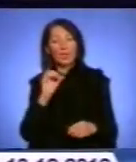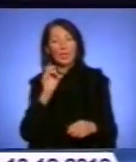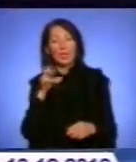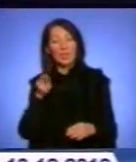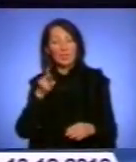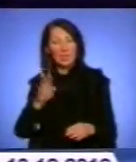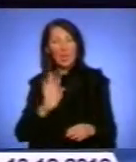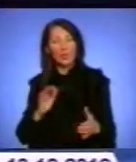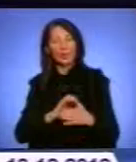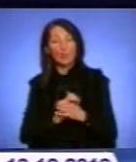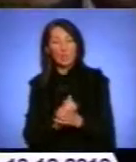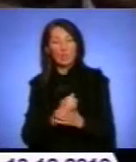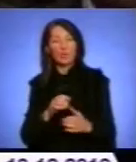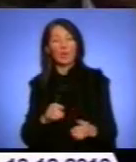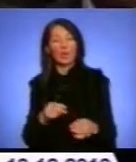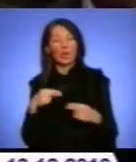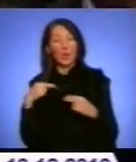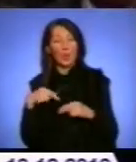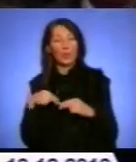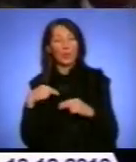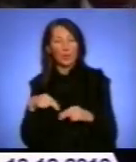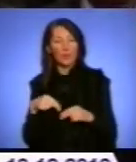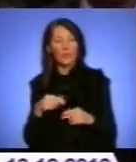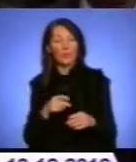і продуктивнішими. Перш за все,